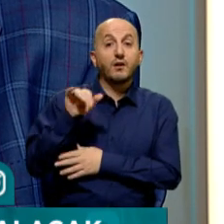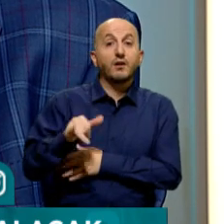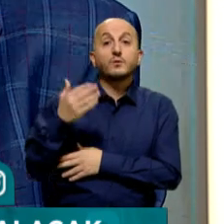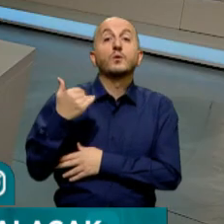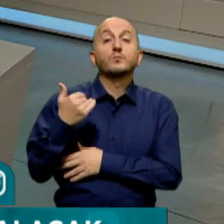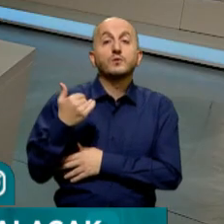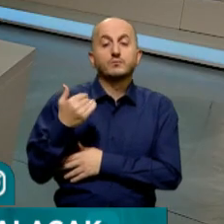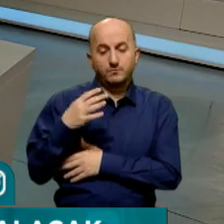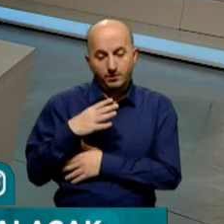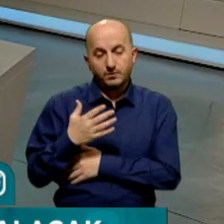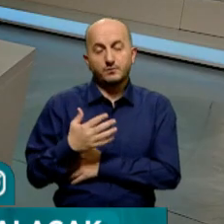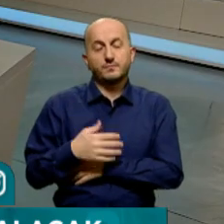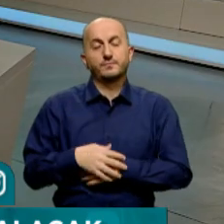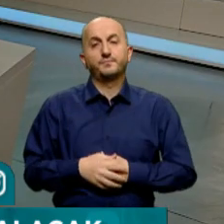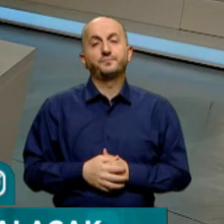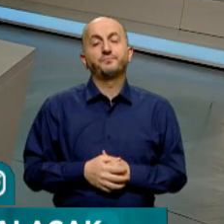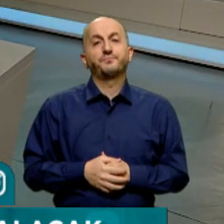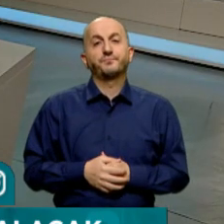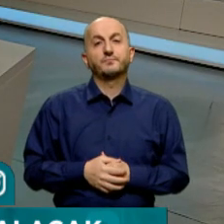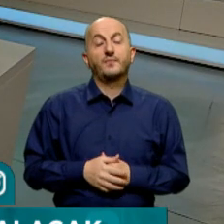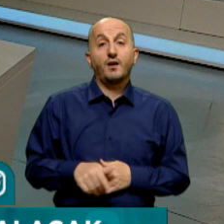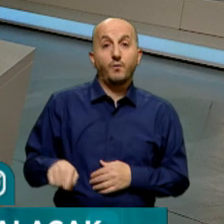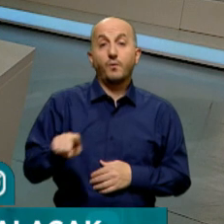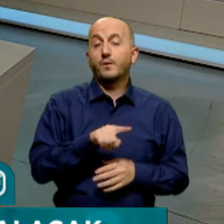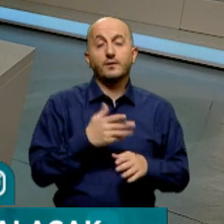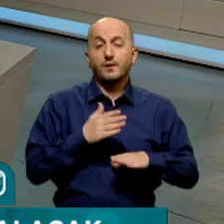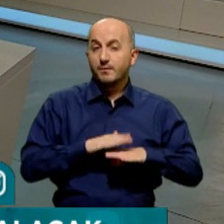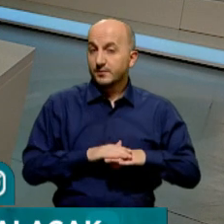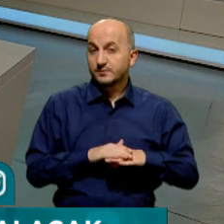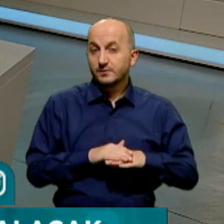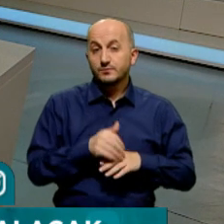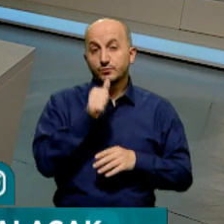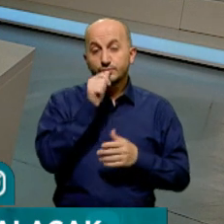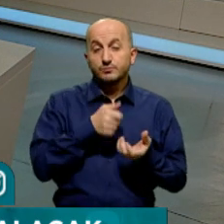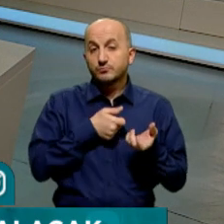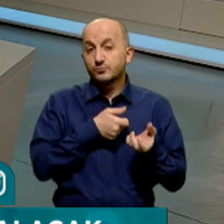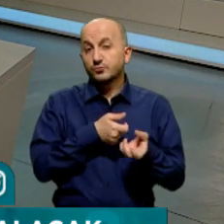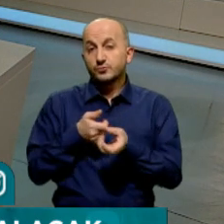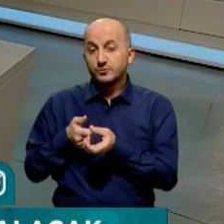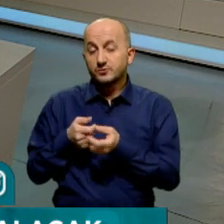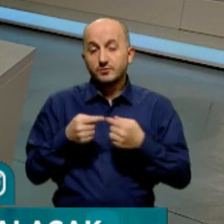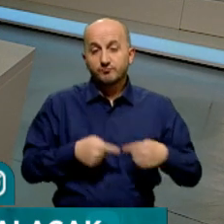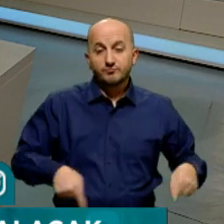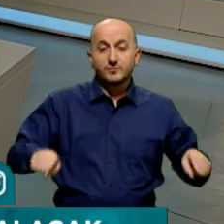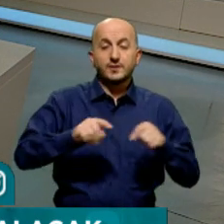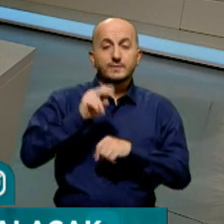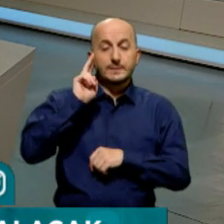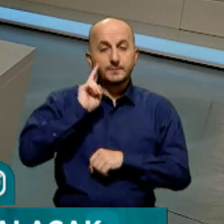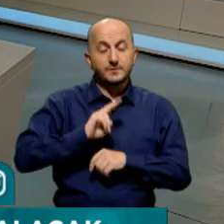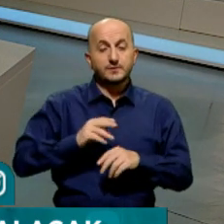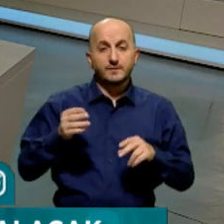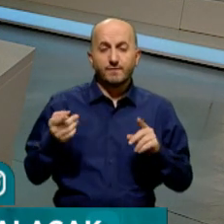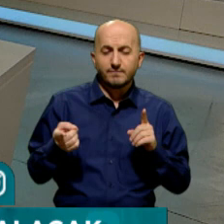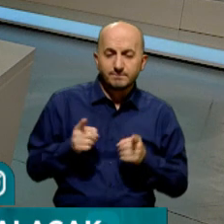mu? Elbette var. Bunları da ne yapacağız? Sularına, efendim etraflarının temizliğine